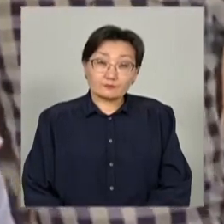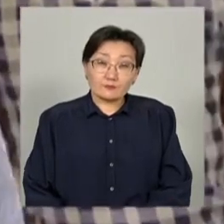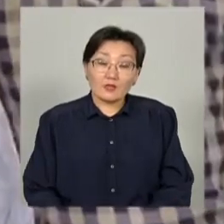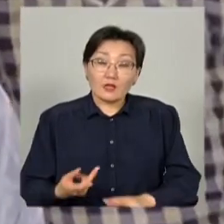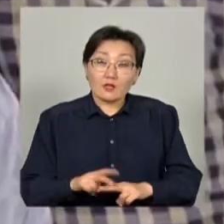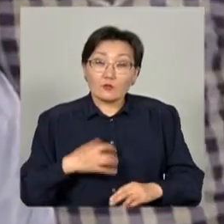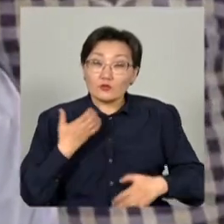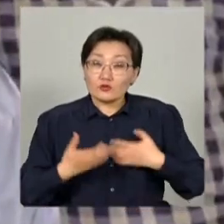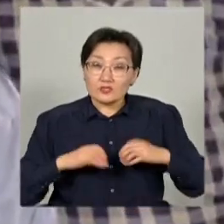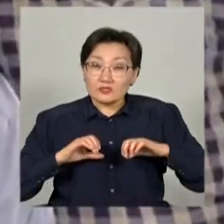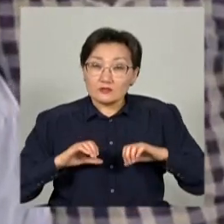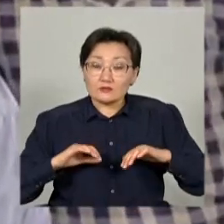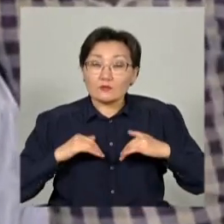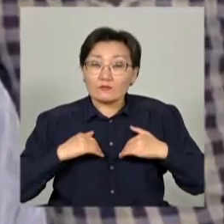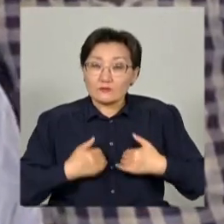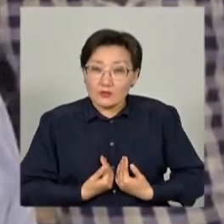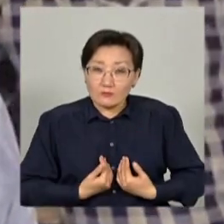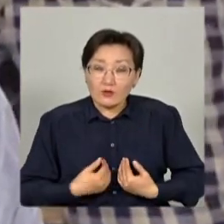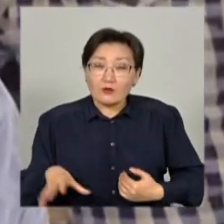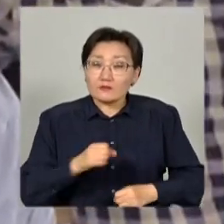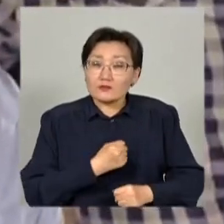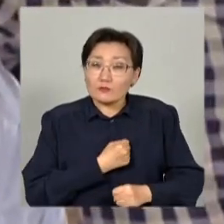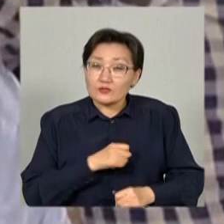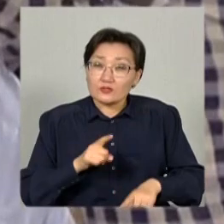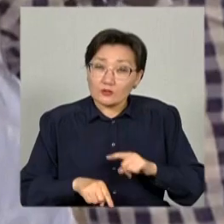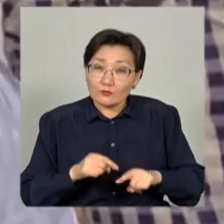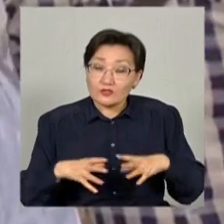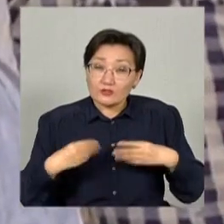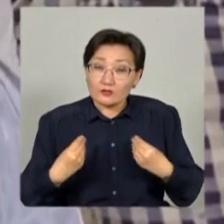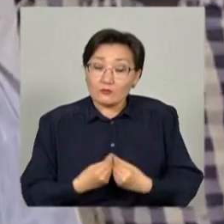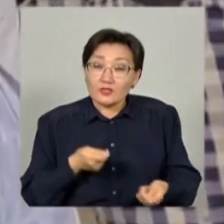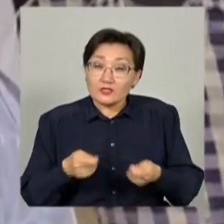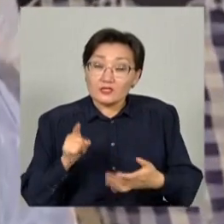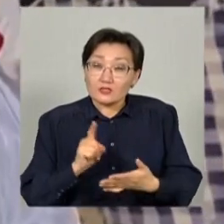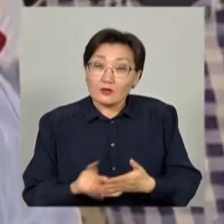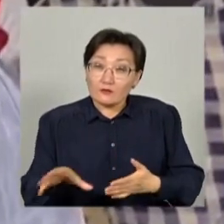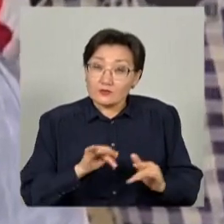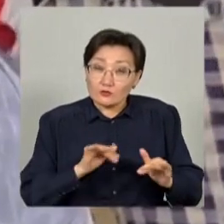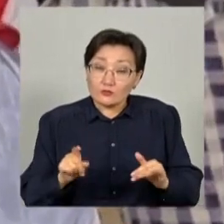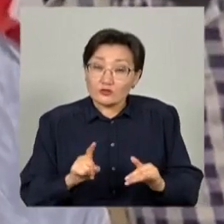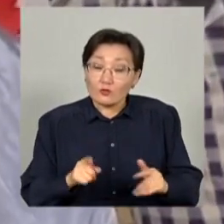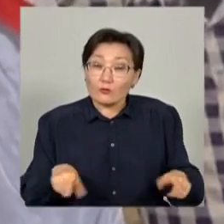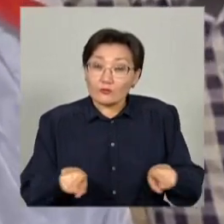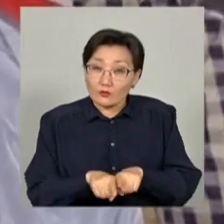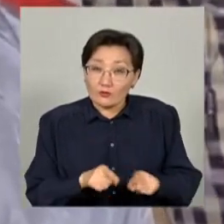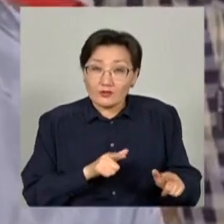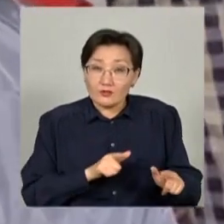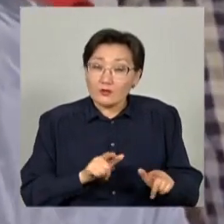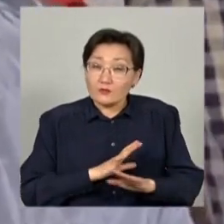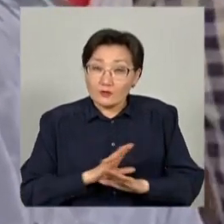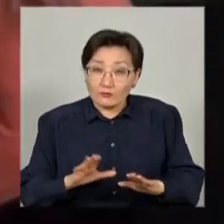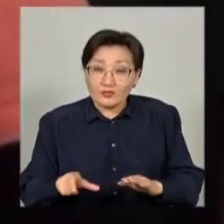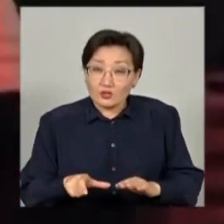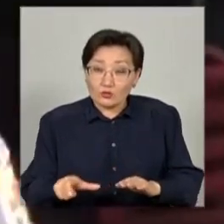Это ужасная трагедия. Выражаю соболезнования всем близким погибших. Власти должны принять все меры, чтобы подобного не происходило на